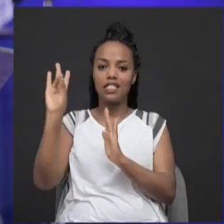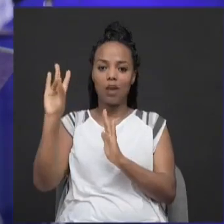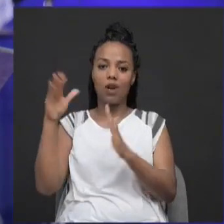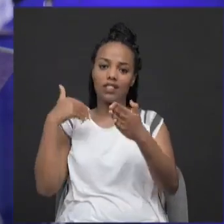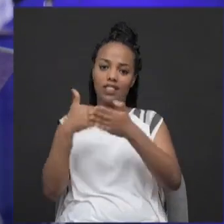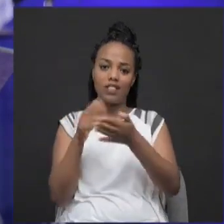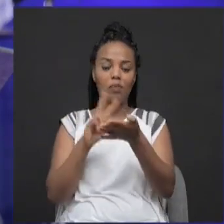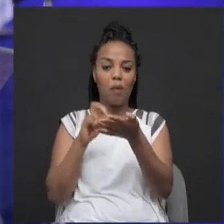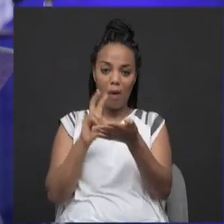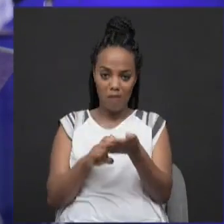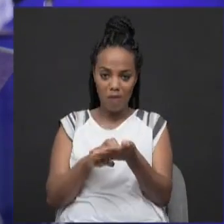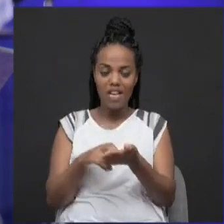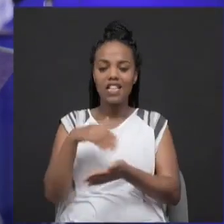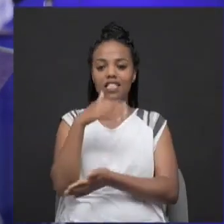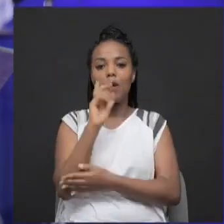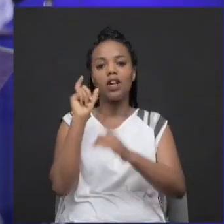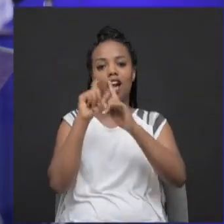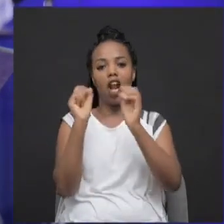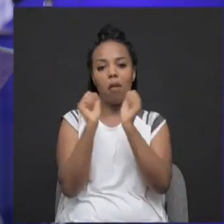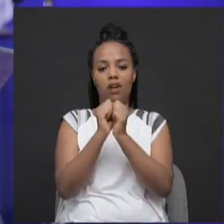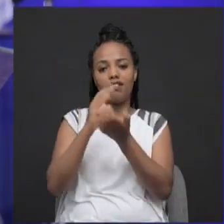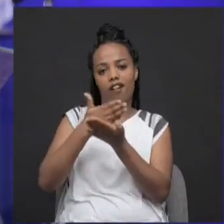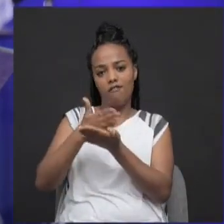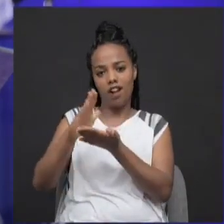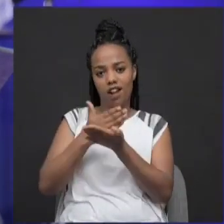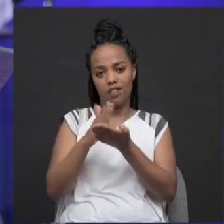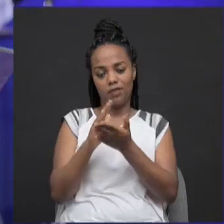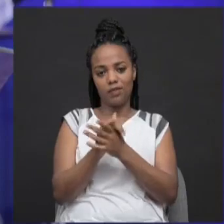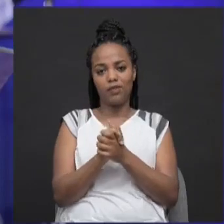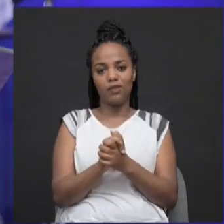ድረስ በማንበብ እግዚአብሔርን ቃል አብረን እንካፈላለን።